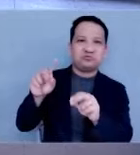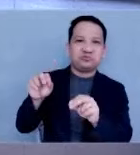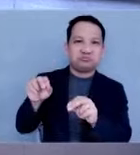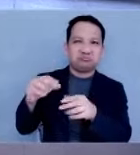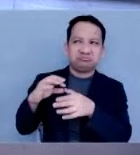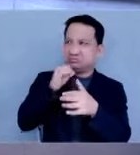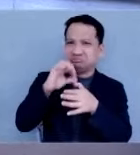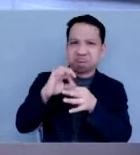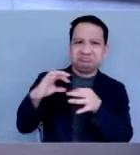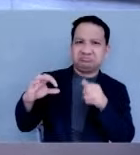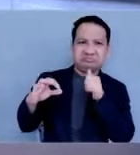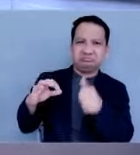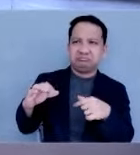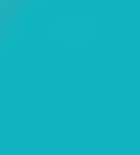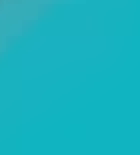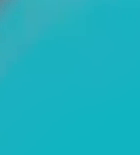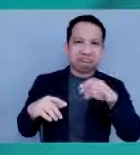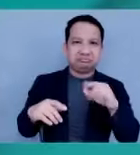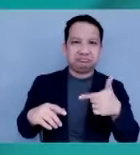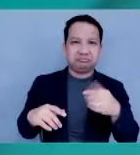na balitang yan si Dave Abuel.